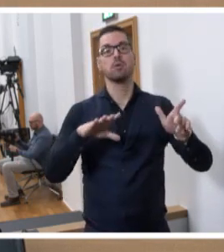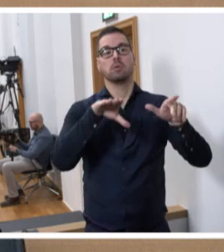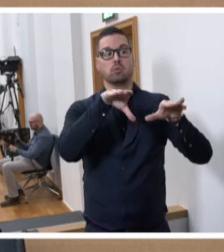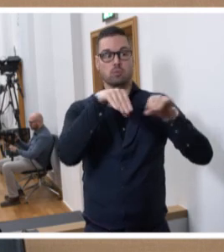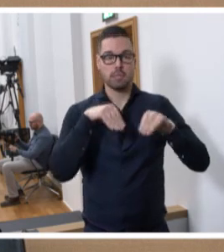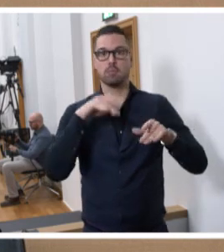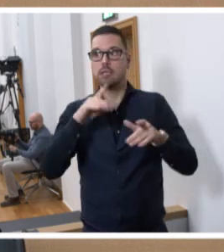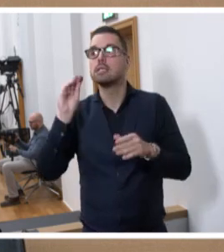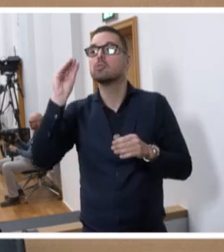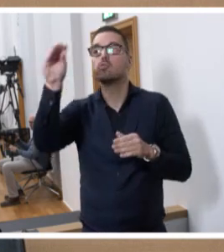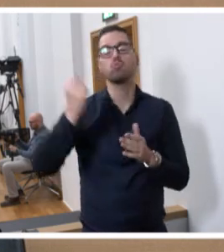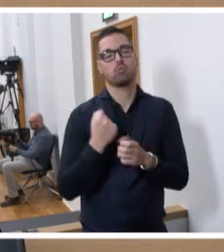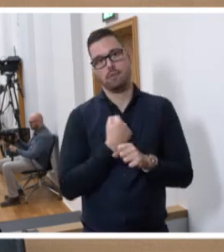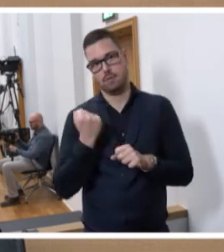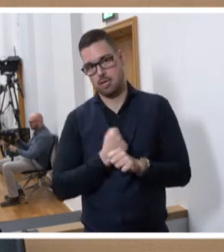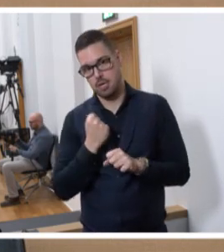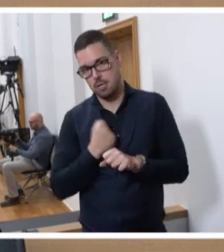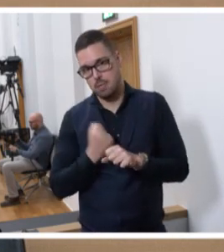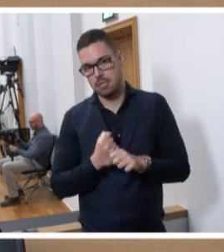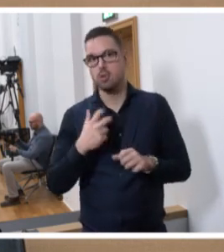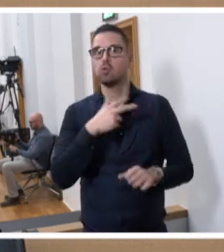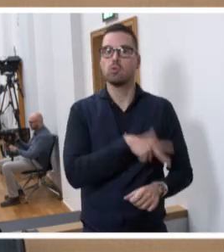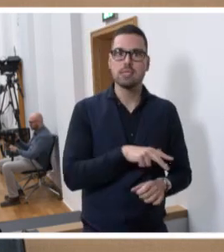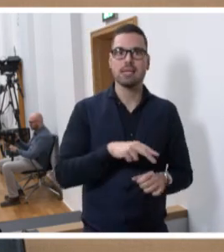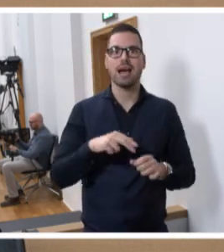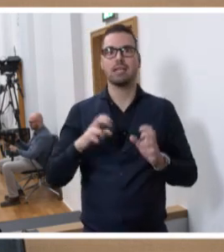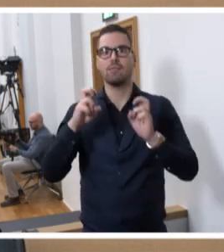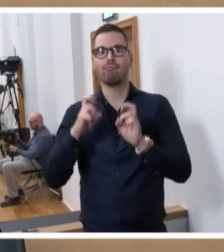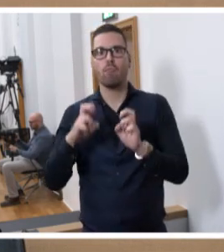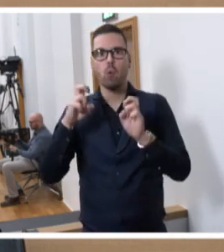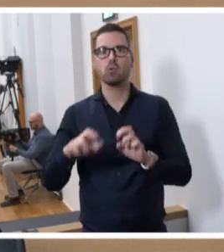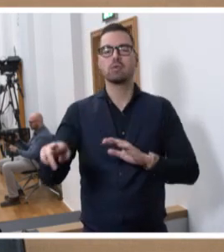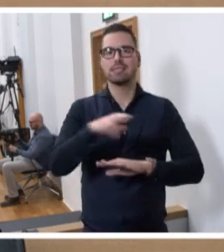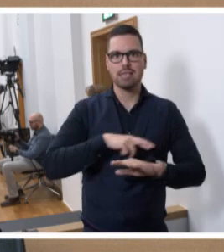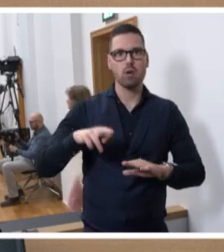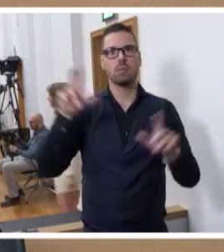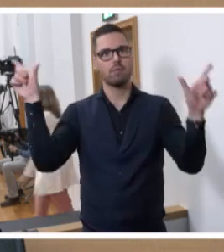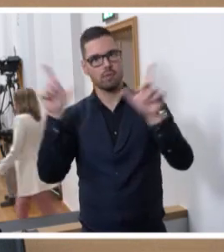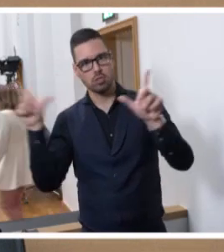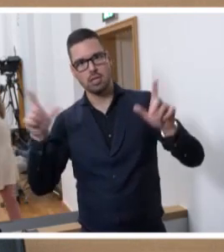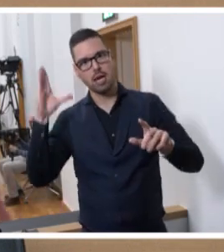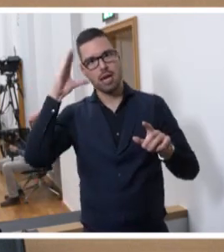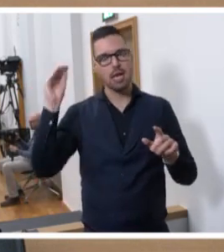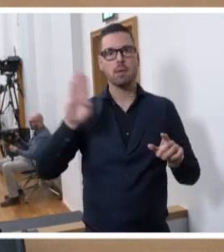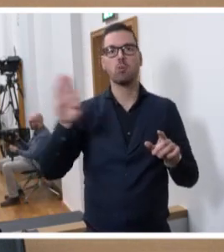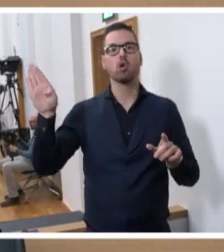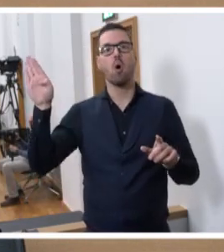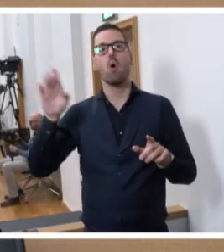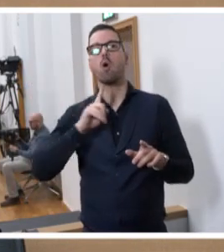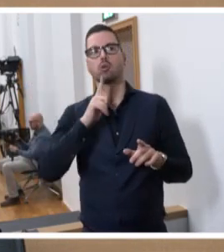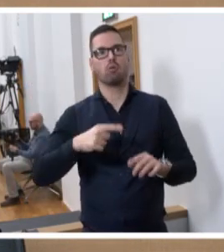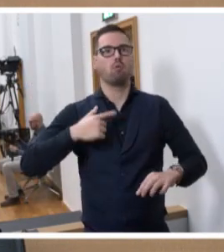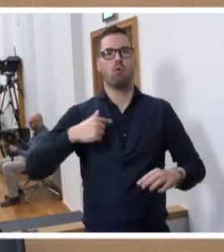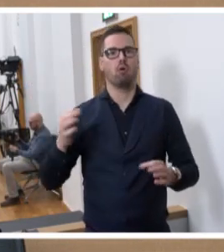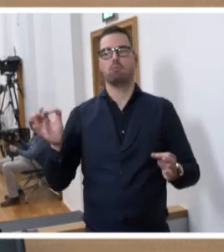nämlich in die Zukunft zu arbeiten sozialer Wohnungsraum ich habe das ich habe auch verschiedene Veranstaltungen Herr bullum immer gehört der gesagt hat wir